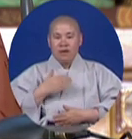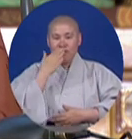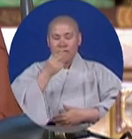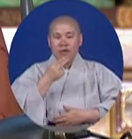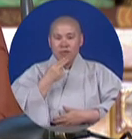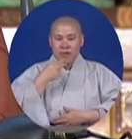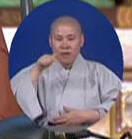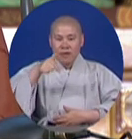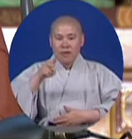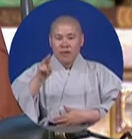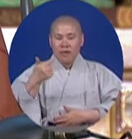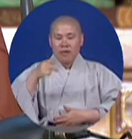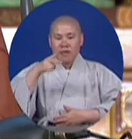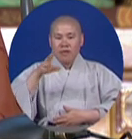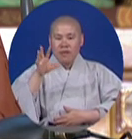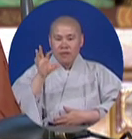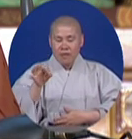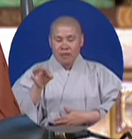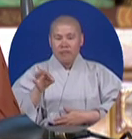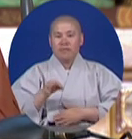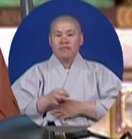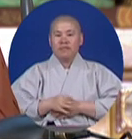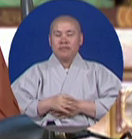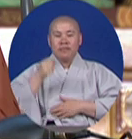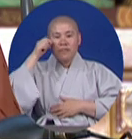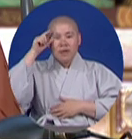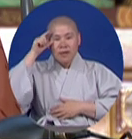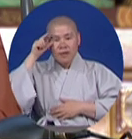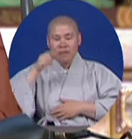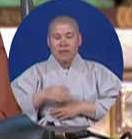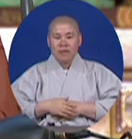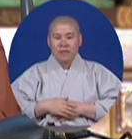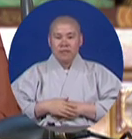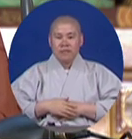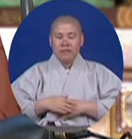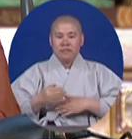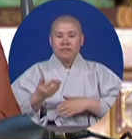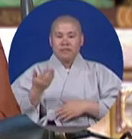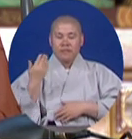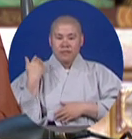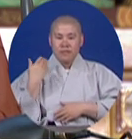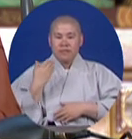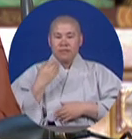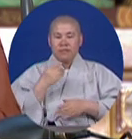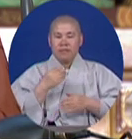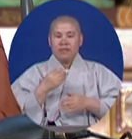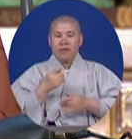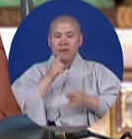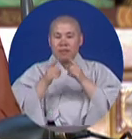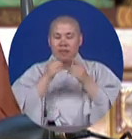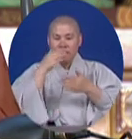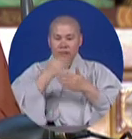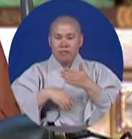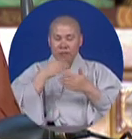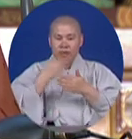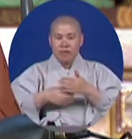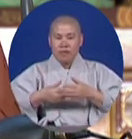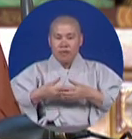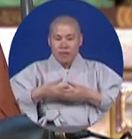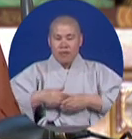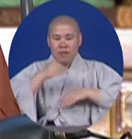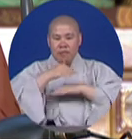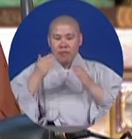없어지지 않았다라는 거 알면 그게 내 눈 본 거다 이 말이에요. 그렇게 알고 나면 나무도 이게 내가 내 눈 본